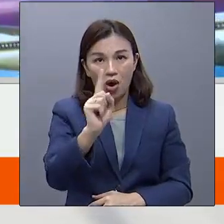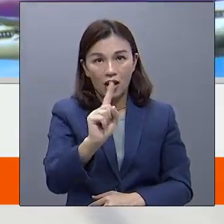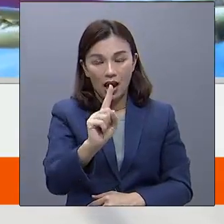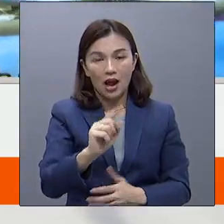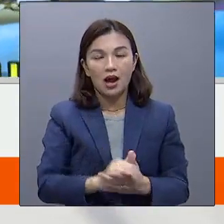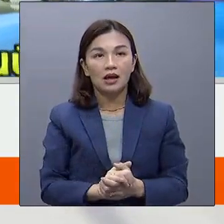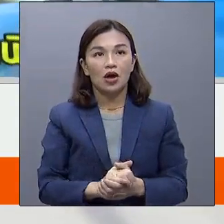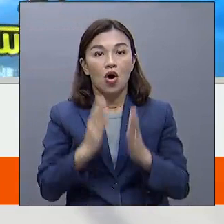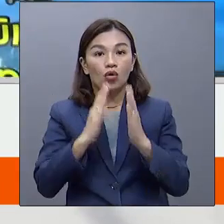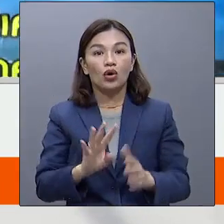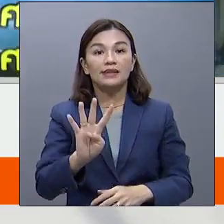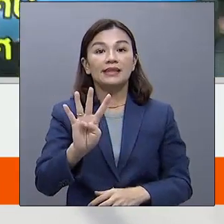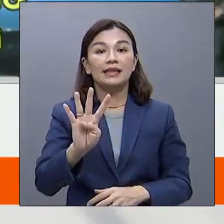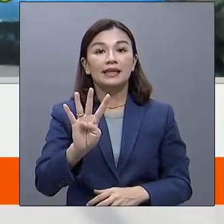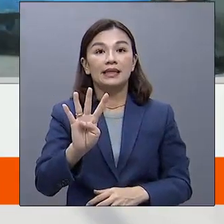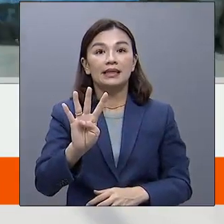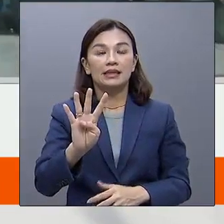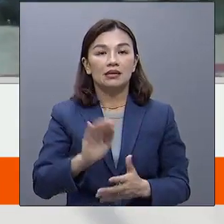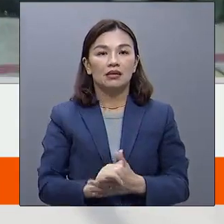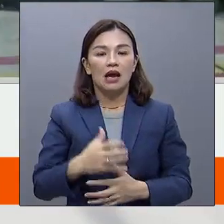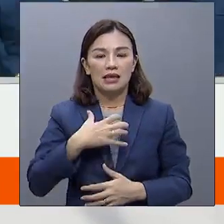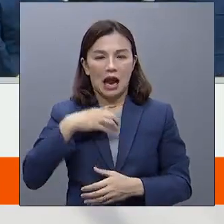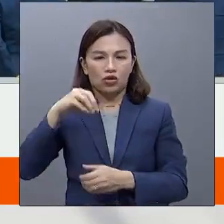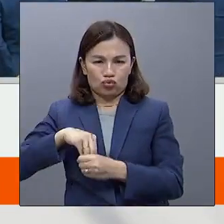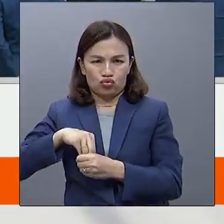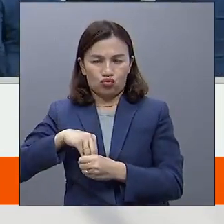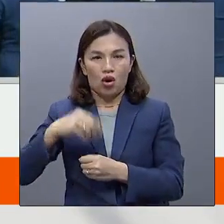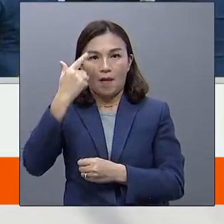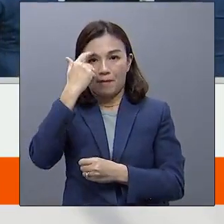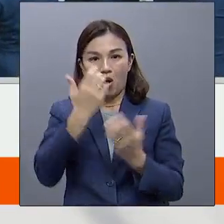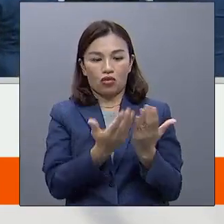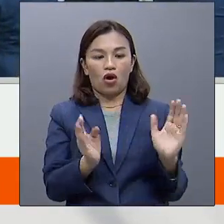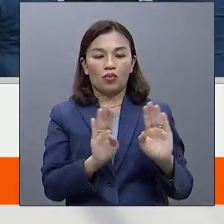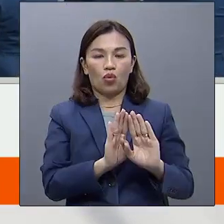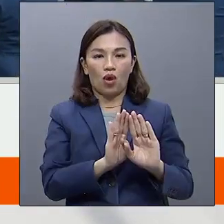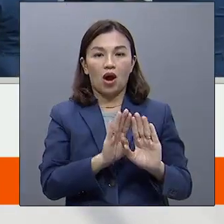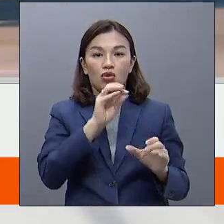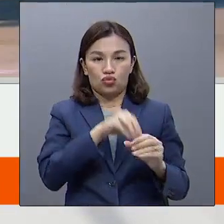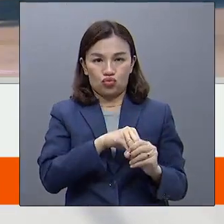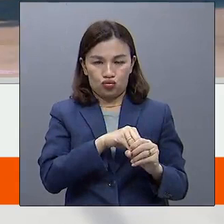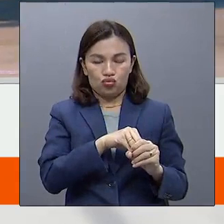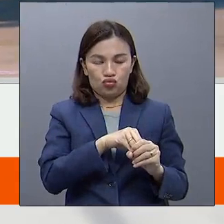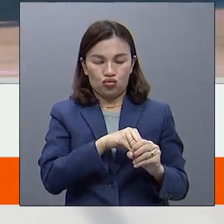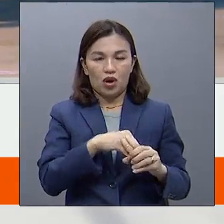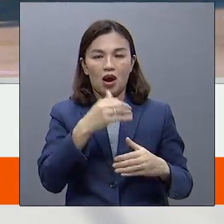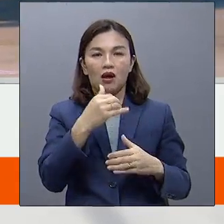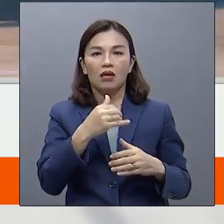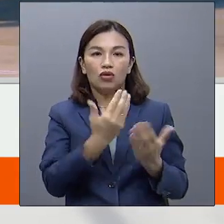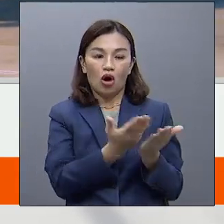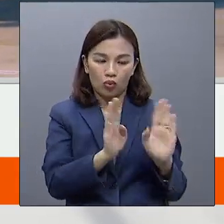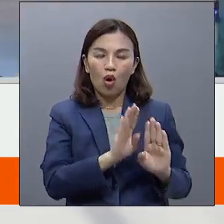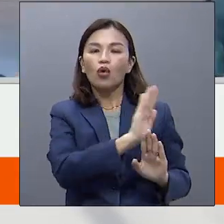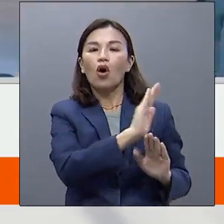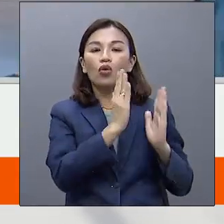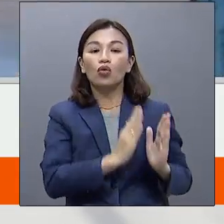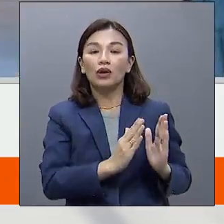4คนที่ไม่ได้ประสงค์จะเดินทางกลับเนื่องจากว่าเป็นครอบครัวของไทยซูดานนั้นนะครับแล้วก็เอ่อ